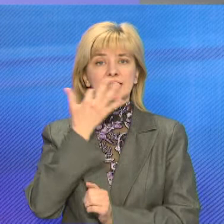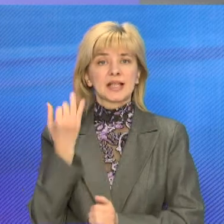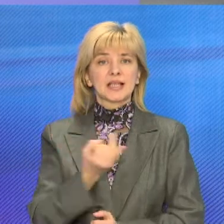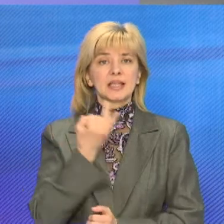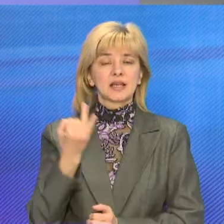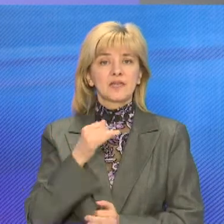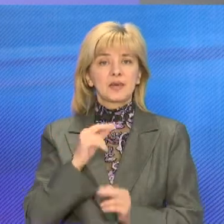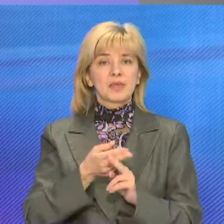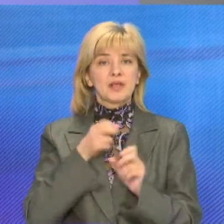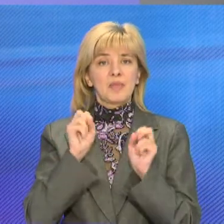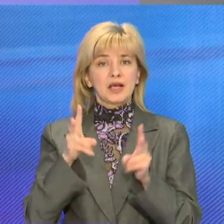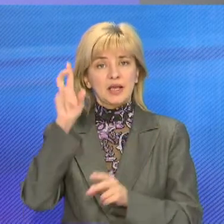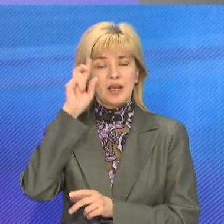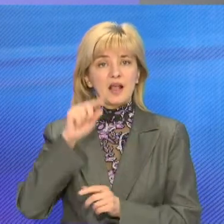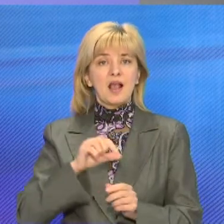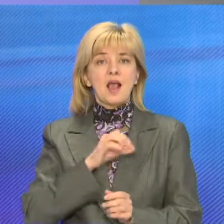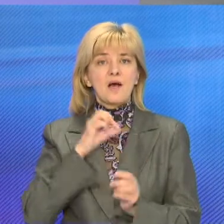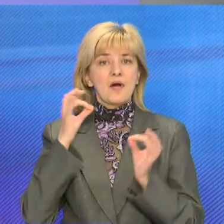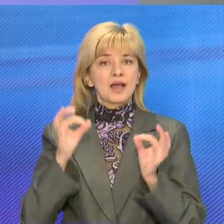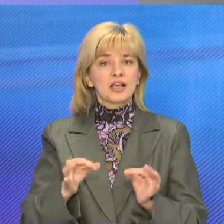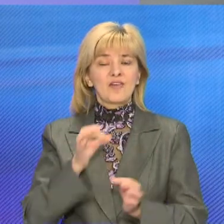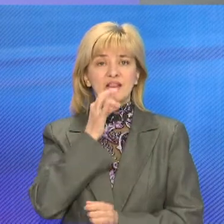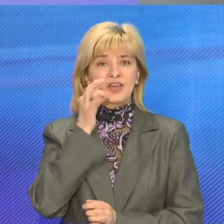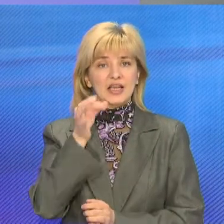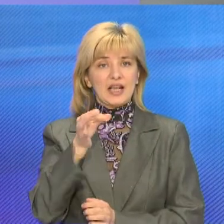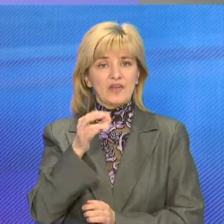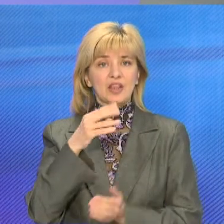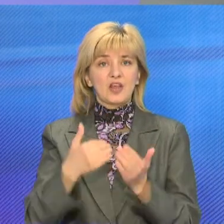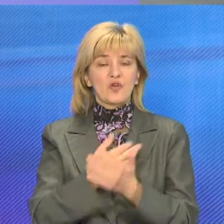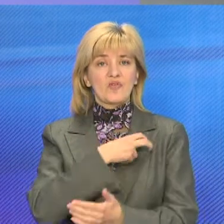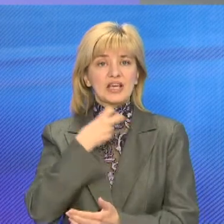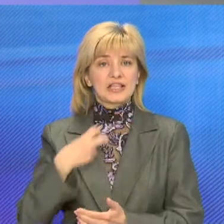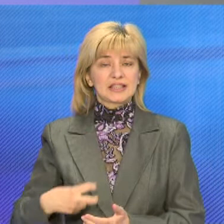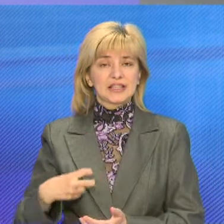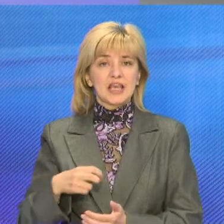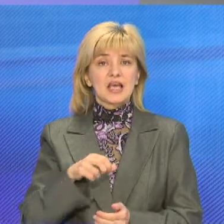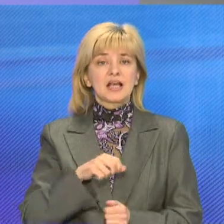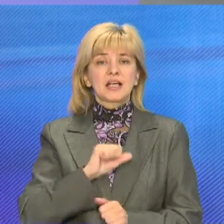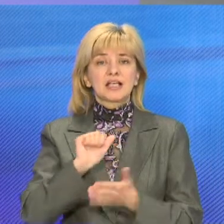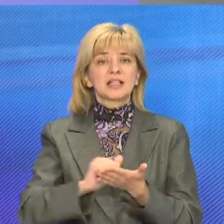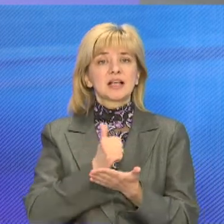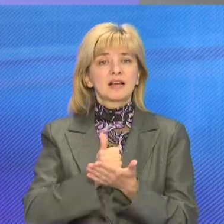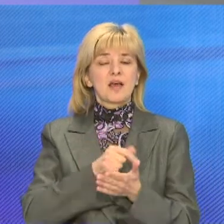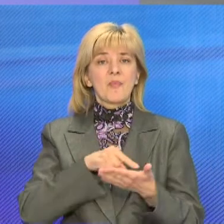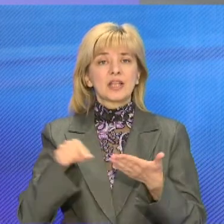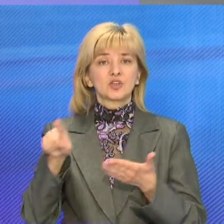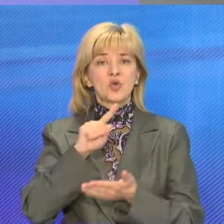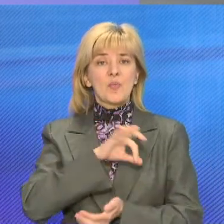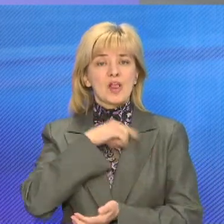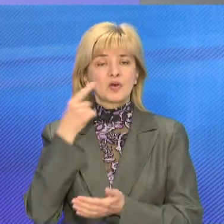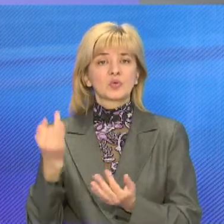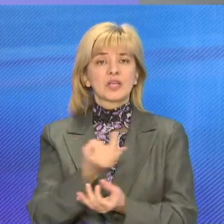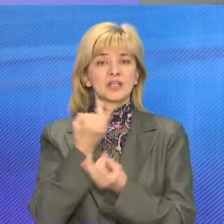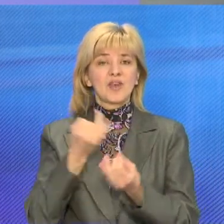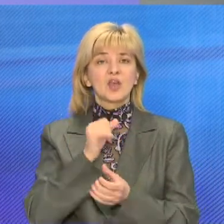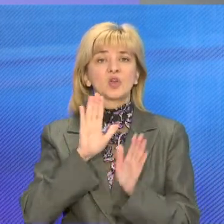и безопасности краины, адекватного реагования на новые рызыки. Секретарь Совета безопасности подкреслил, что Беларусь затекаулена выключно